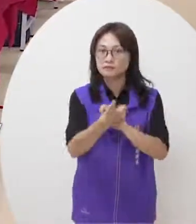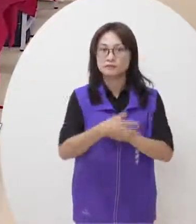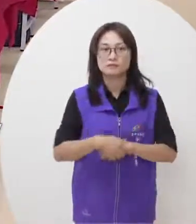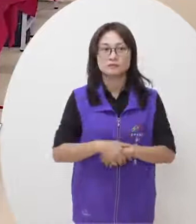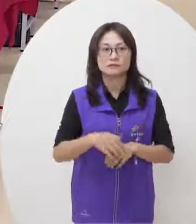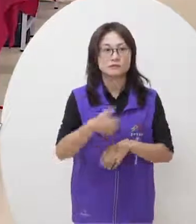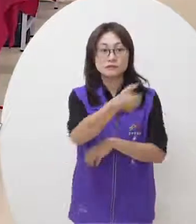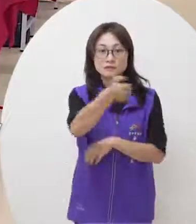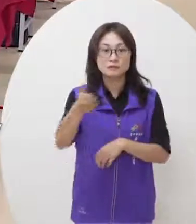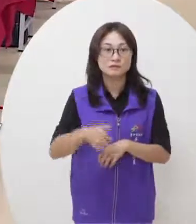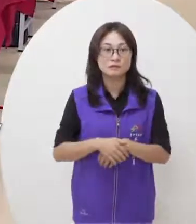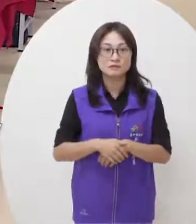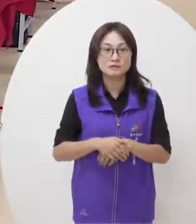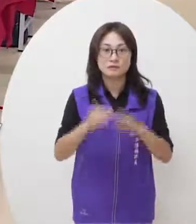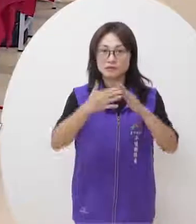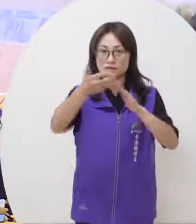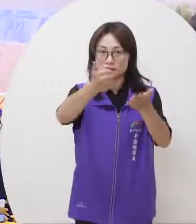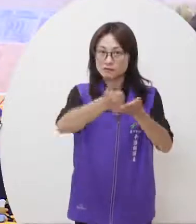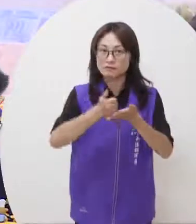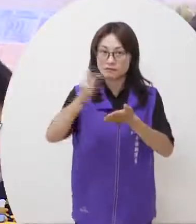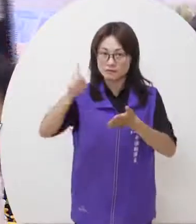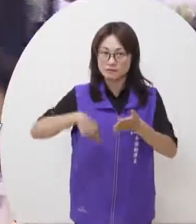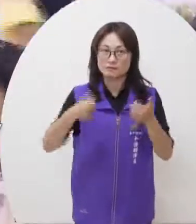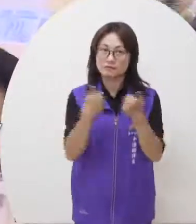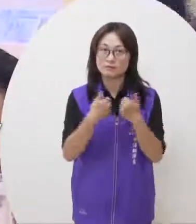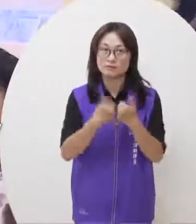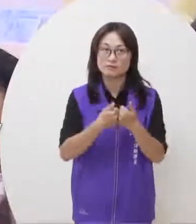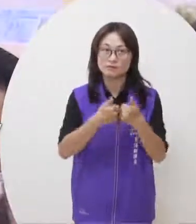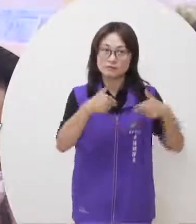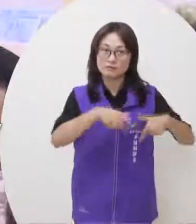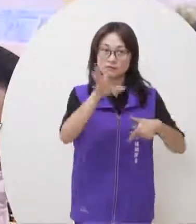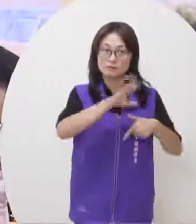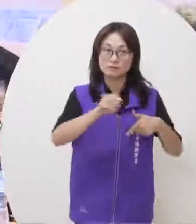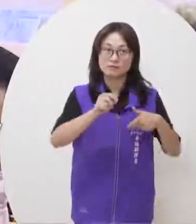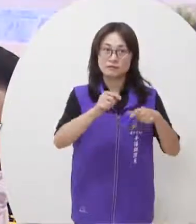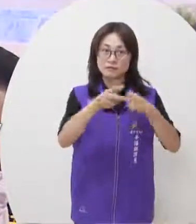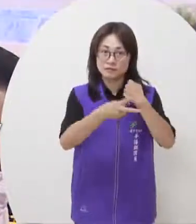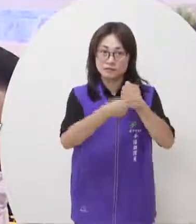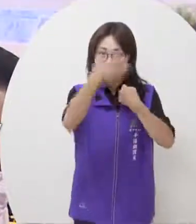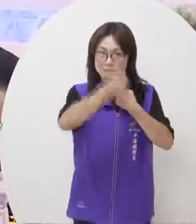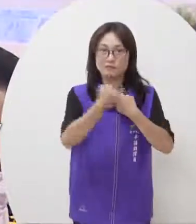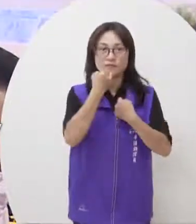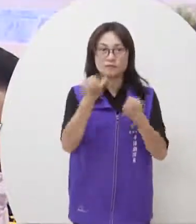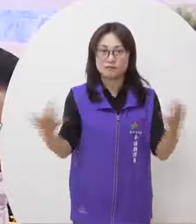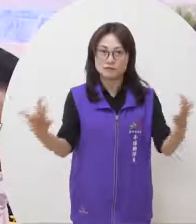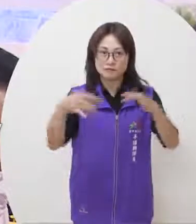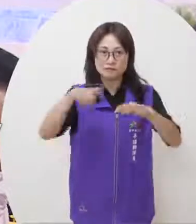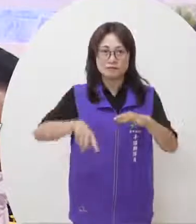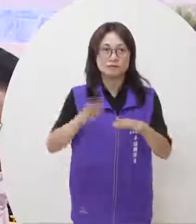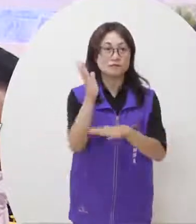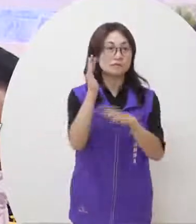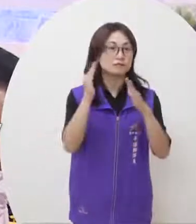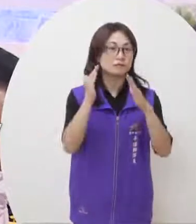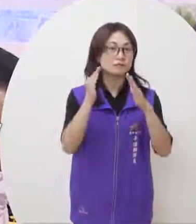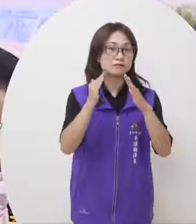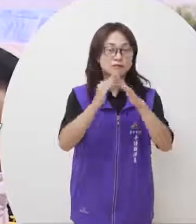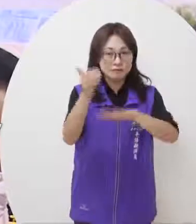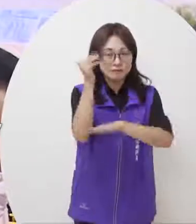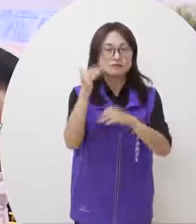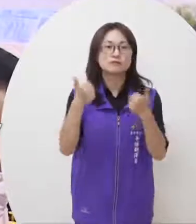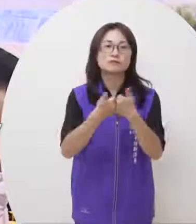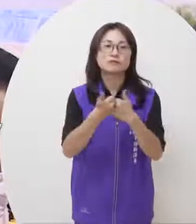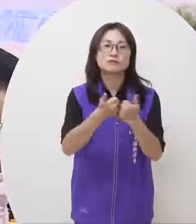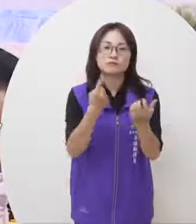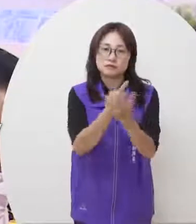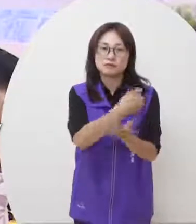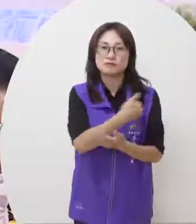常感谢我们市长的邀请哈，让我们西屯区的里长有机会参加这个市政会议了哈。那台中大跃